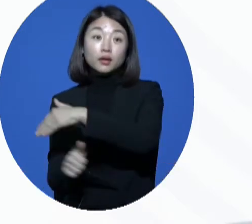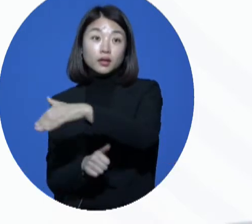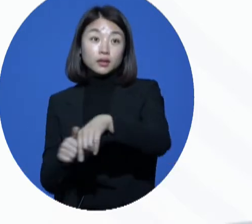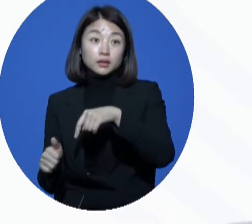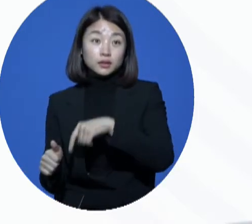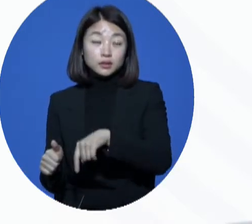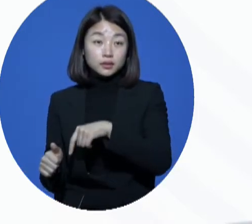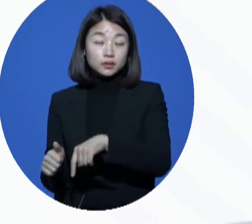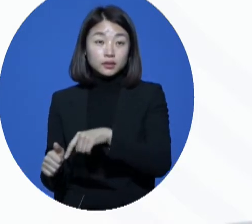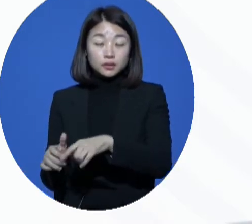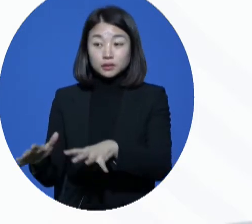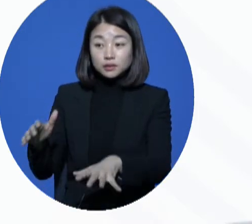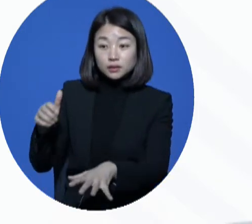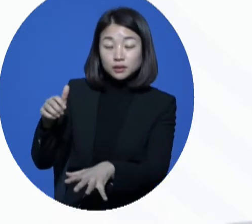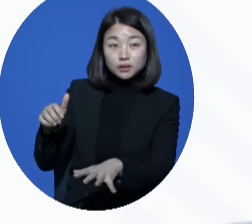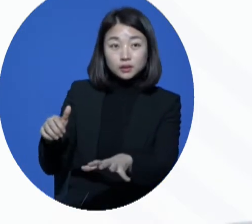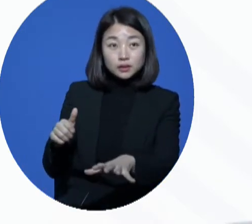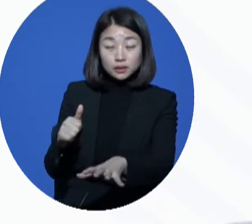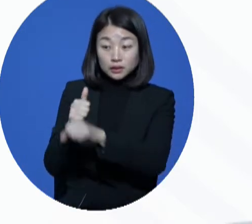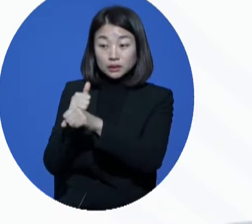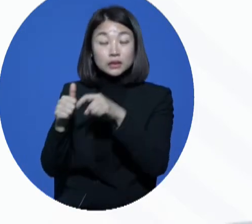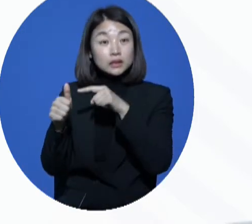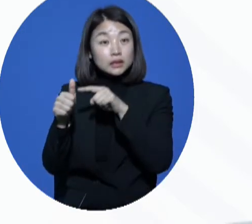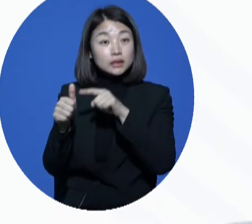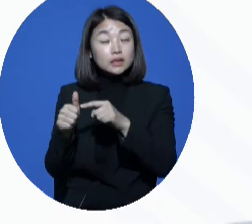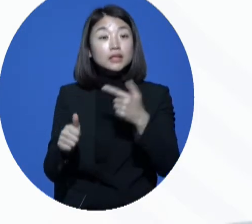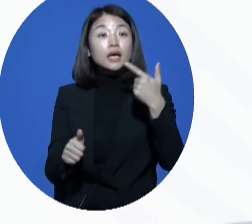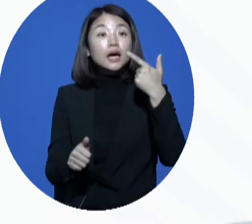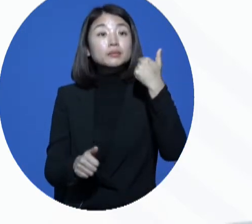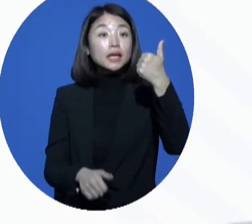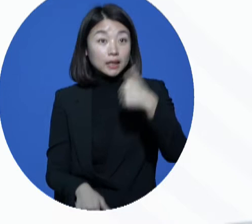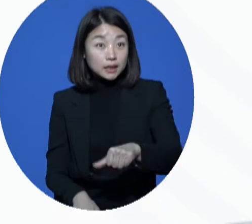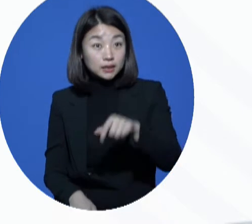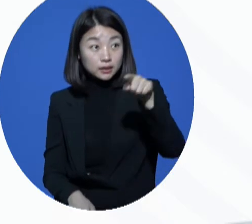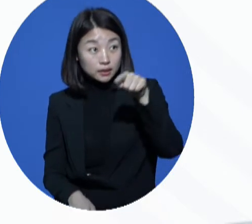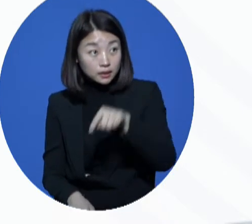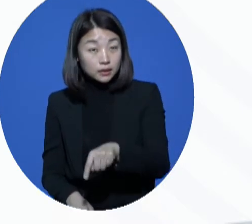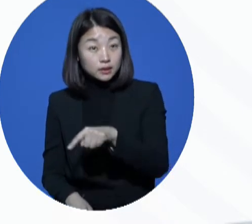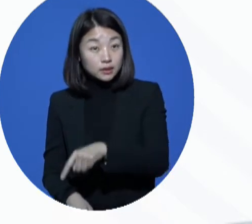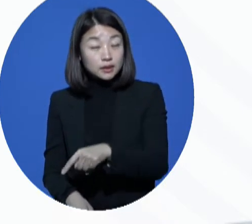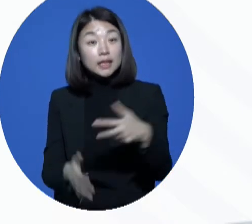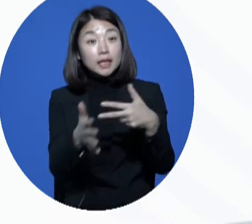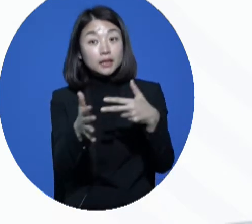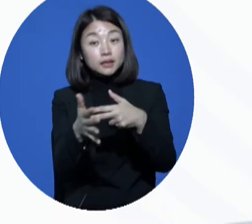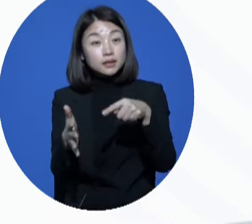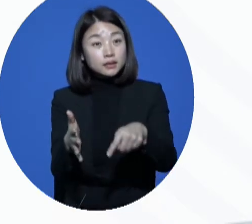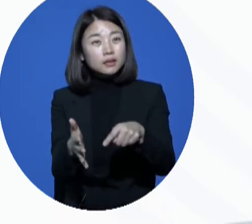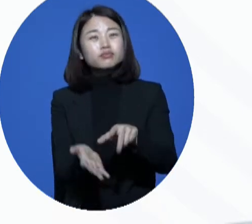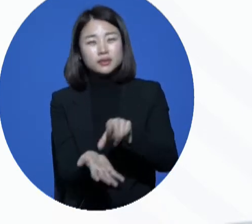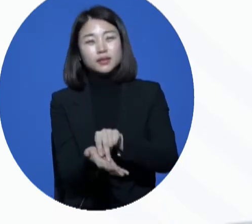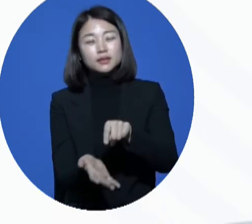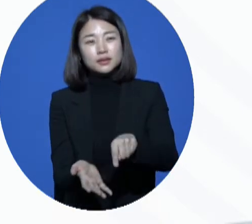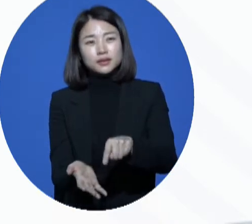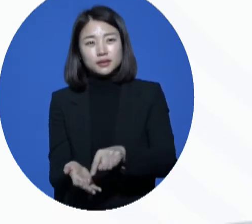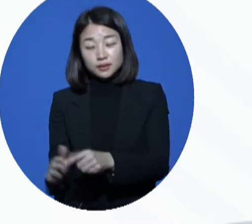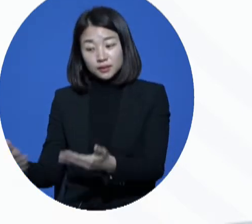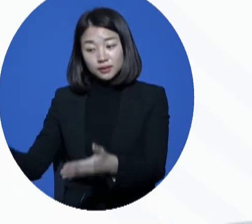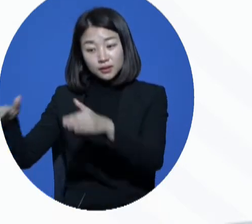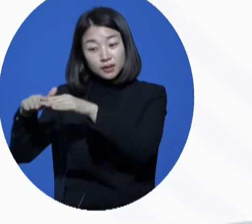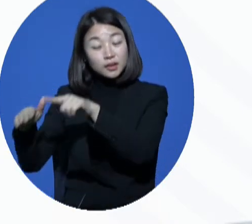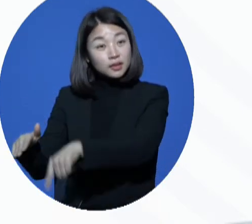통치의 체계가 역사적으로 계속 유지되어 왔다라는 것. 그래서 우리는 그동안 한국 사회에서